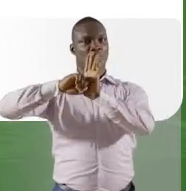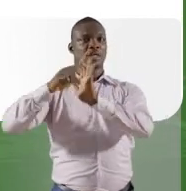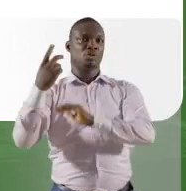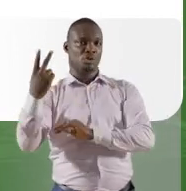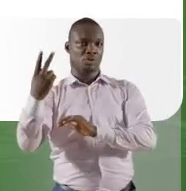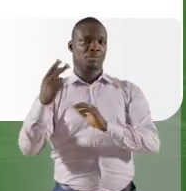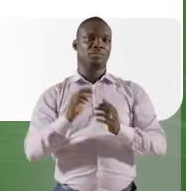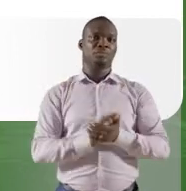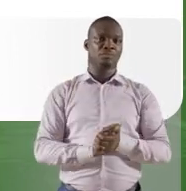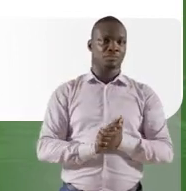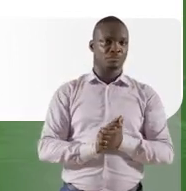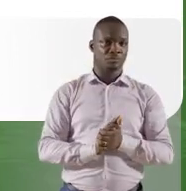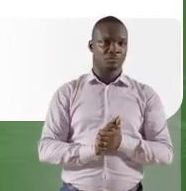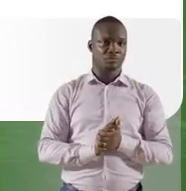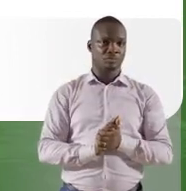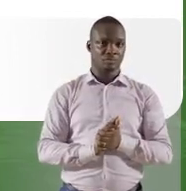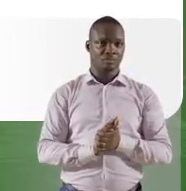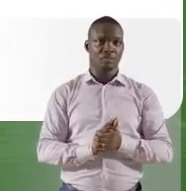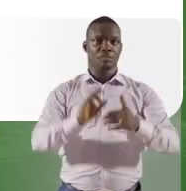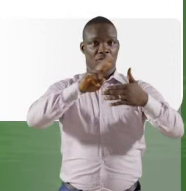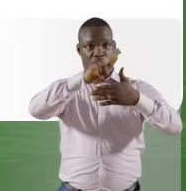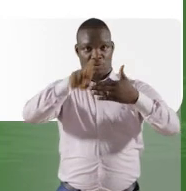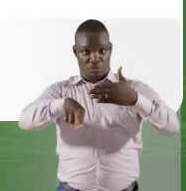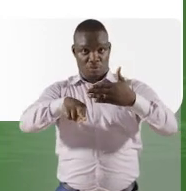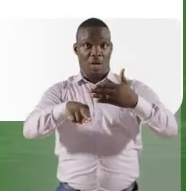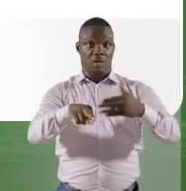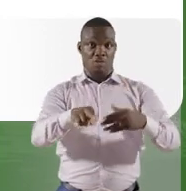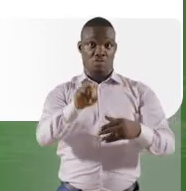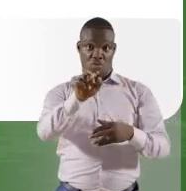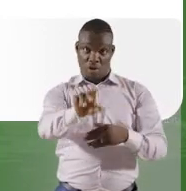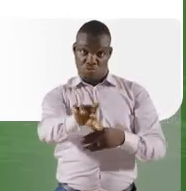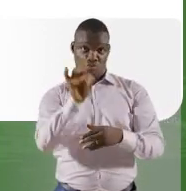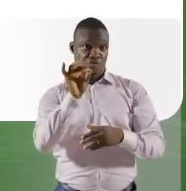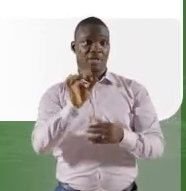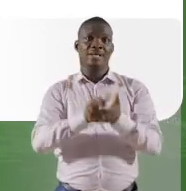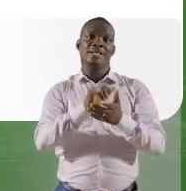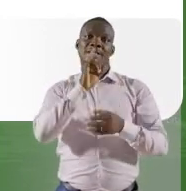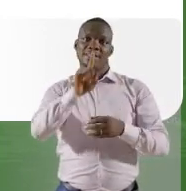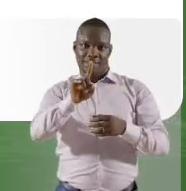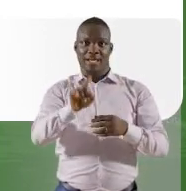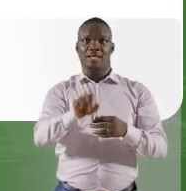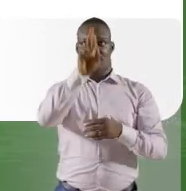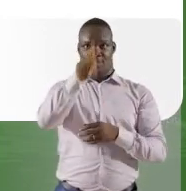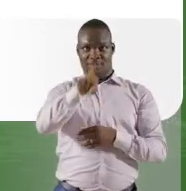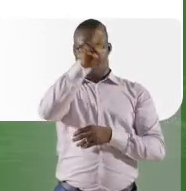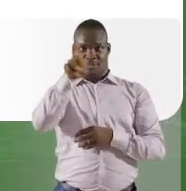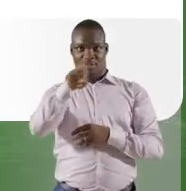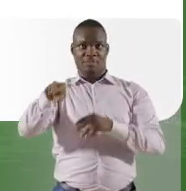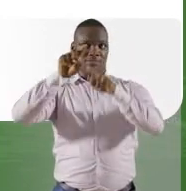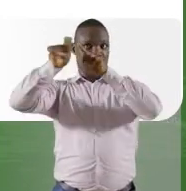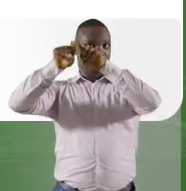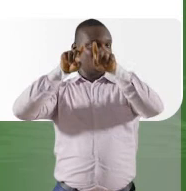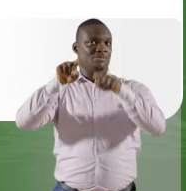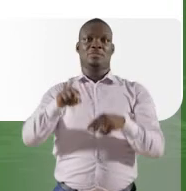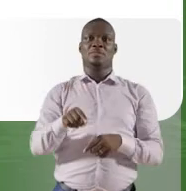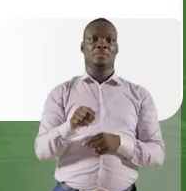2. Le résultat trouvé est un nombre réel non nul.